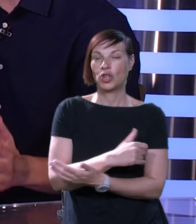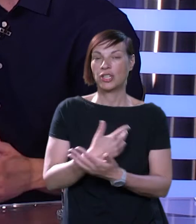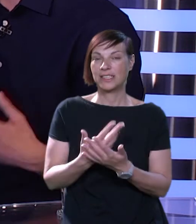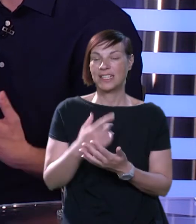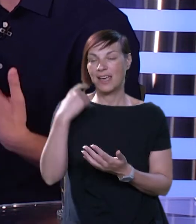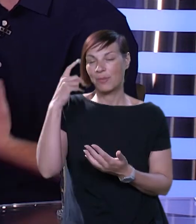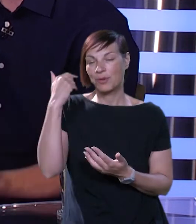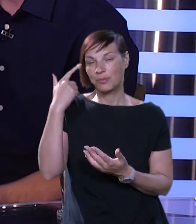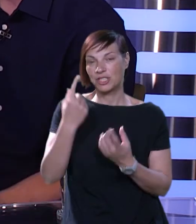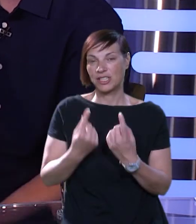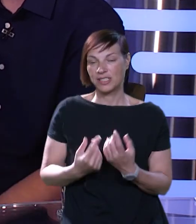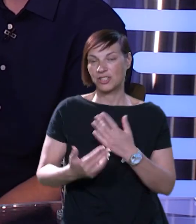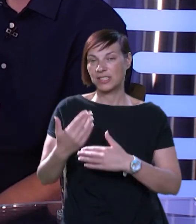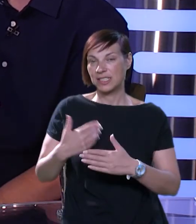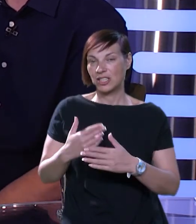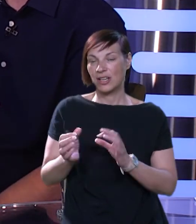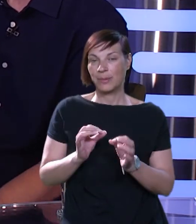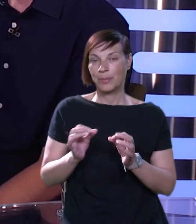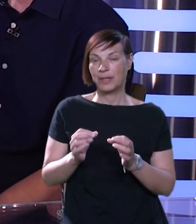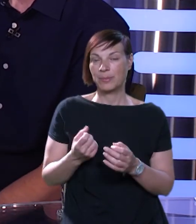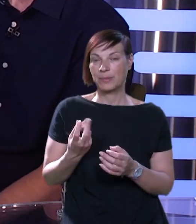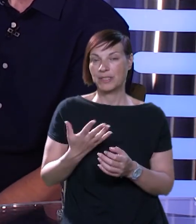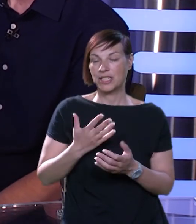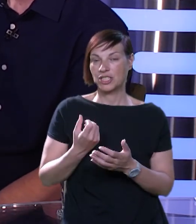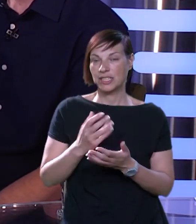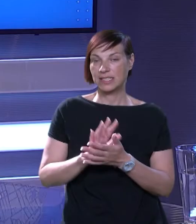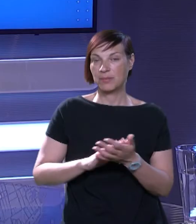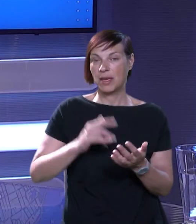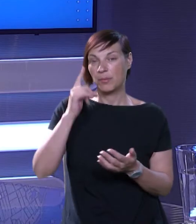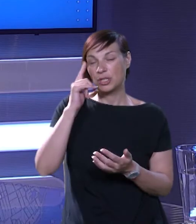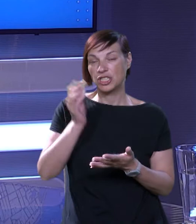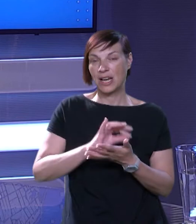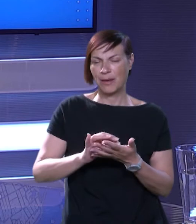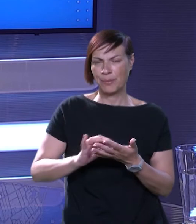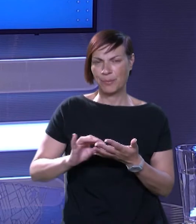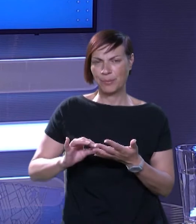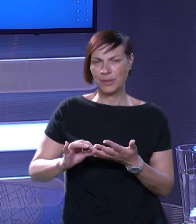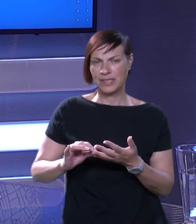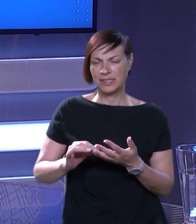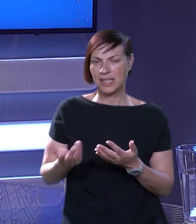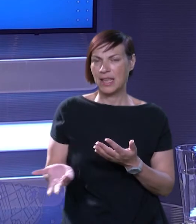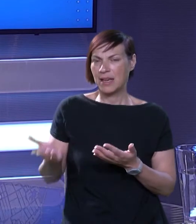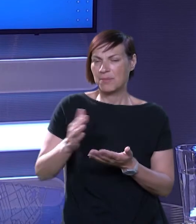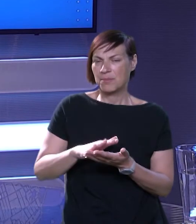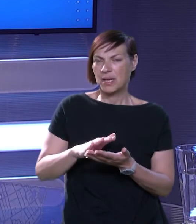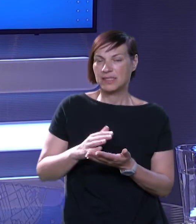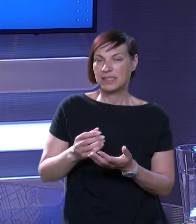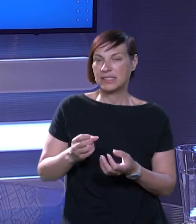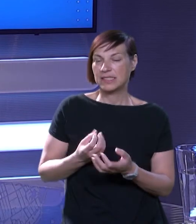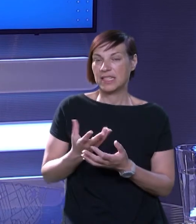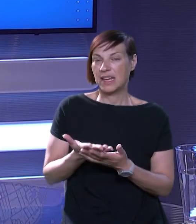koliko biti promišljanja stoji iza toga i priprema. A znaš ti kad sam ja počela pisati Baci se na pod i